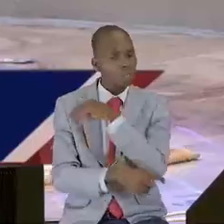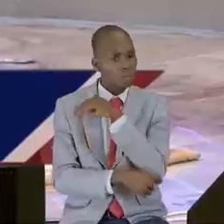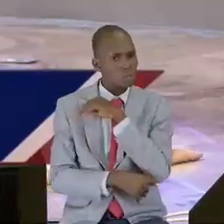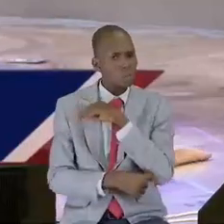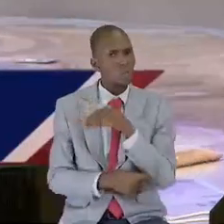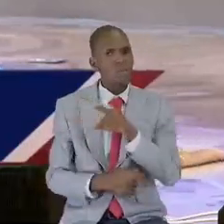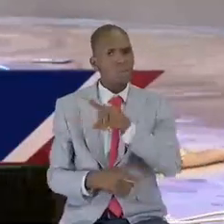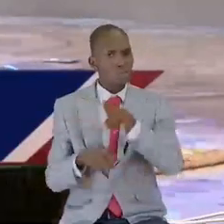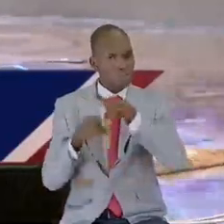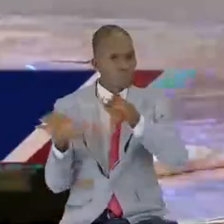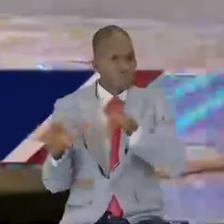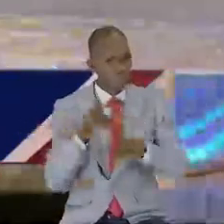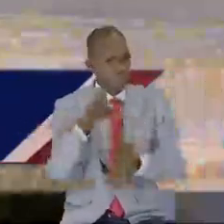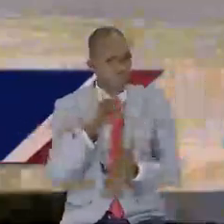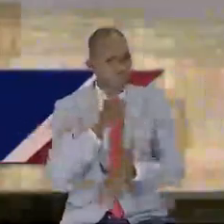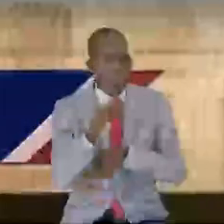dérobes.